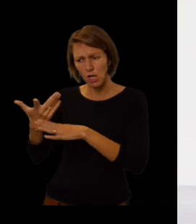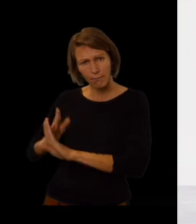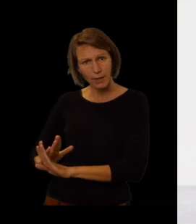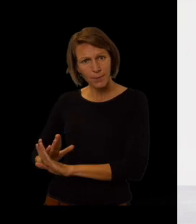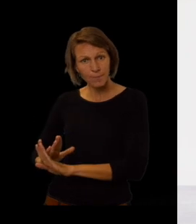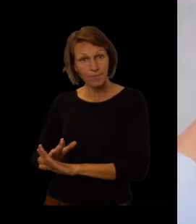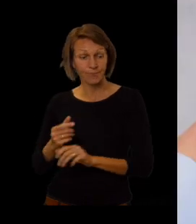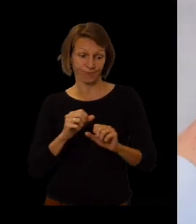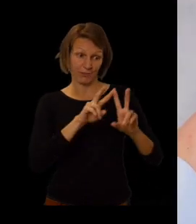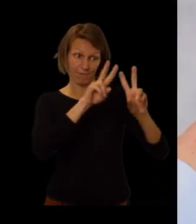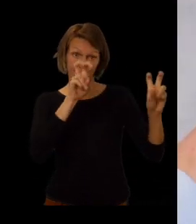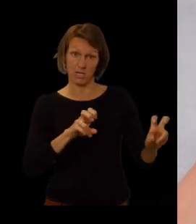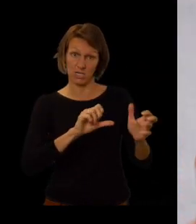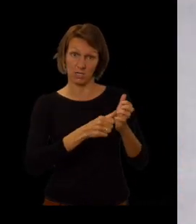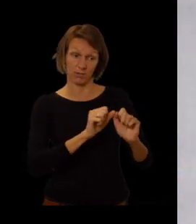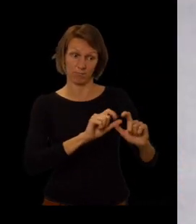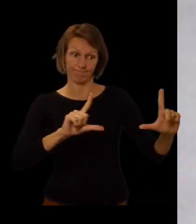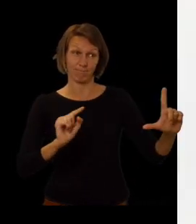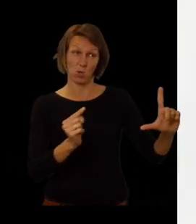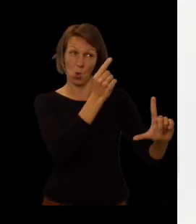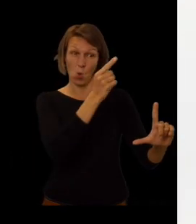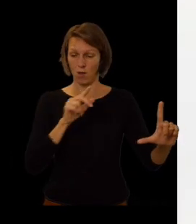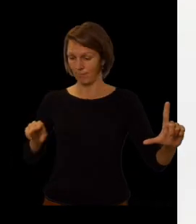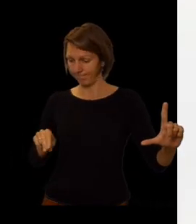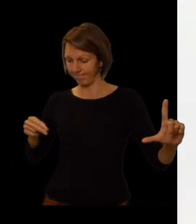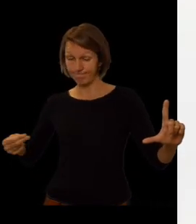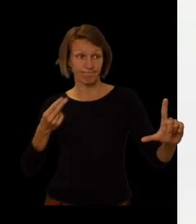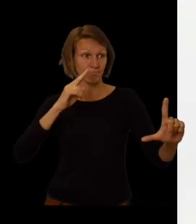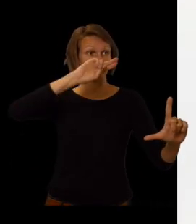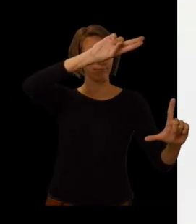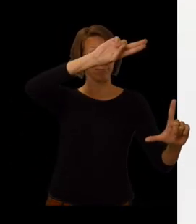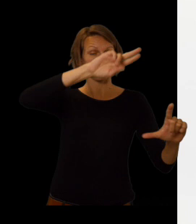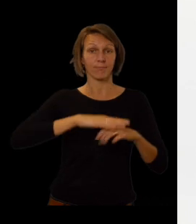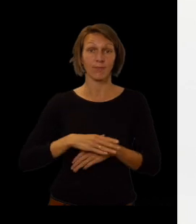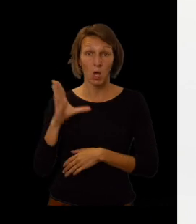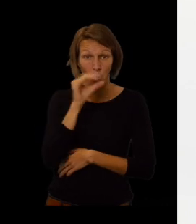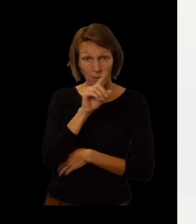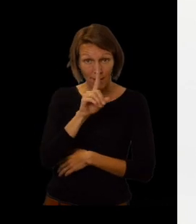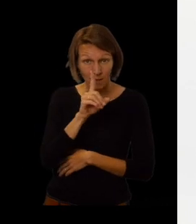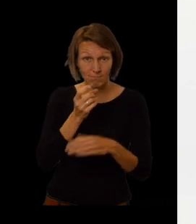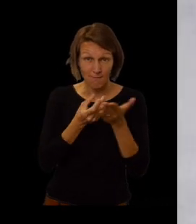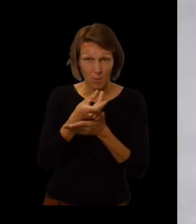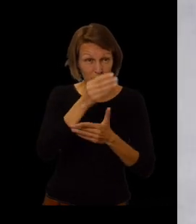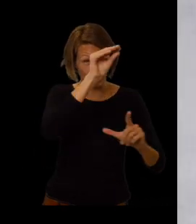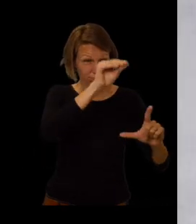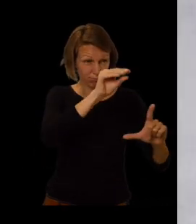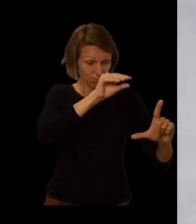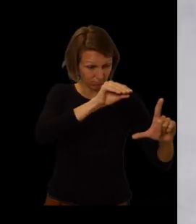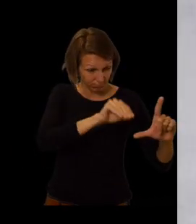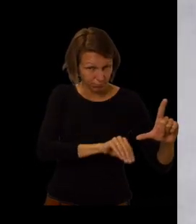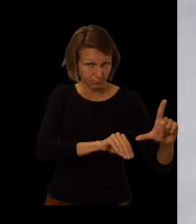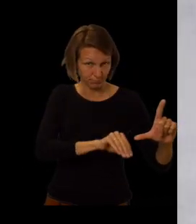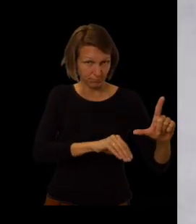fiche d'identification en haut à gauche. Sans oublier, et c'est très important, de compléter les informations